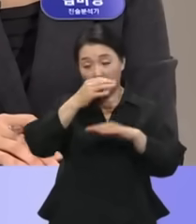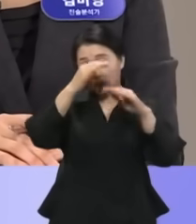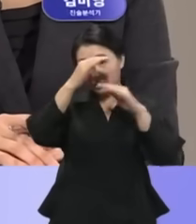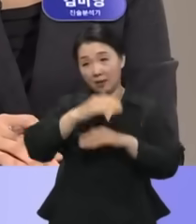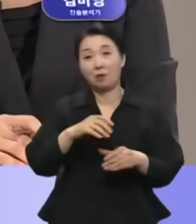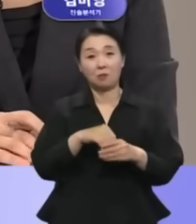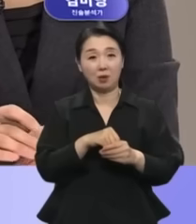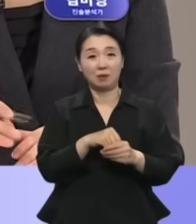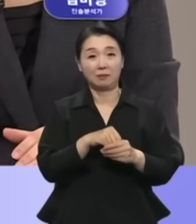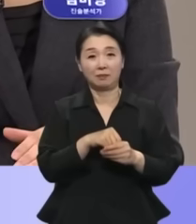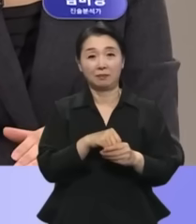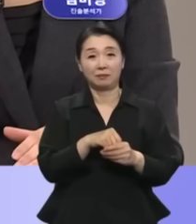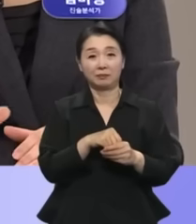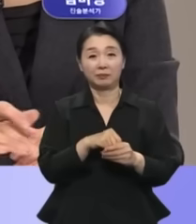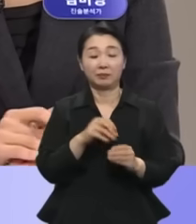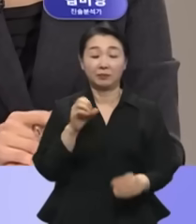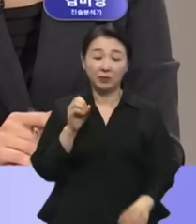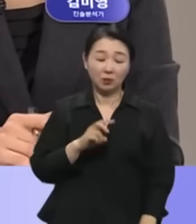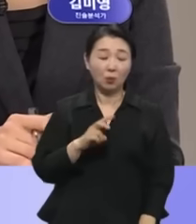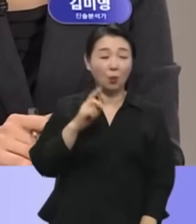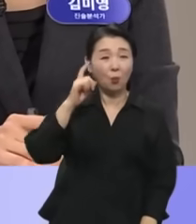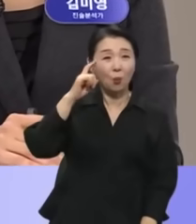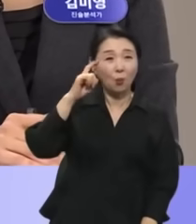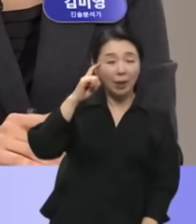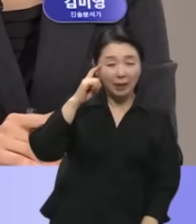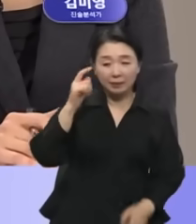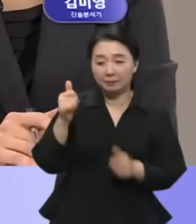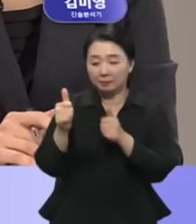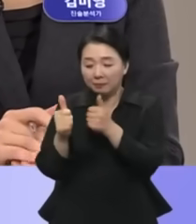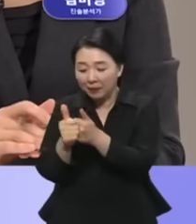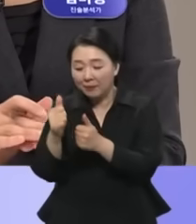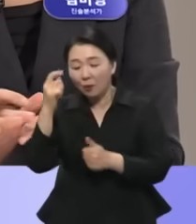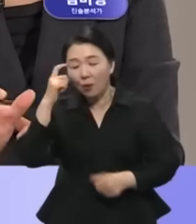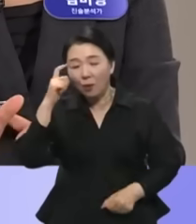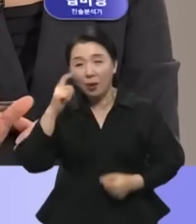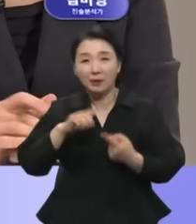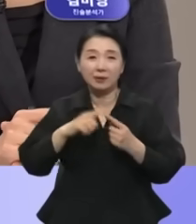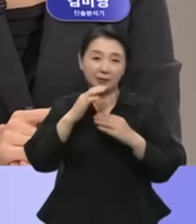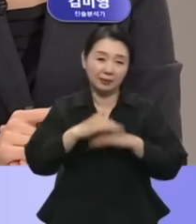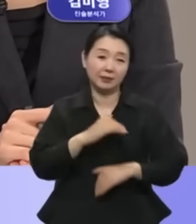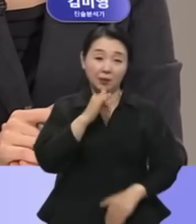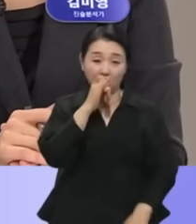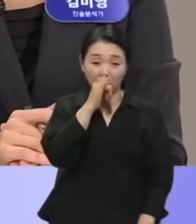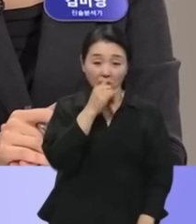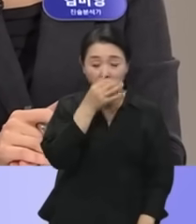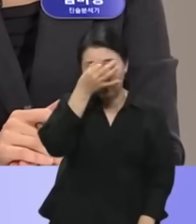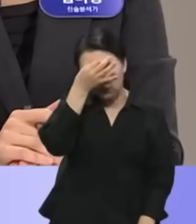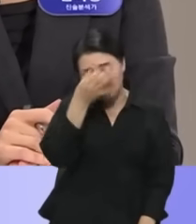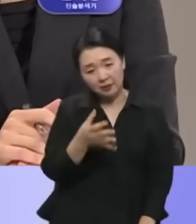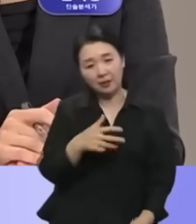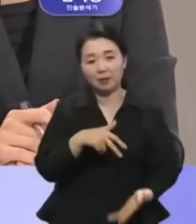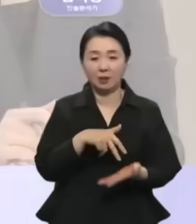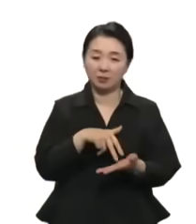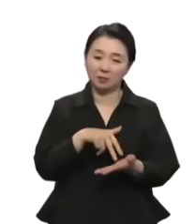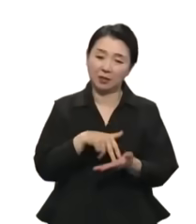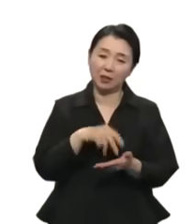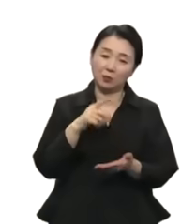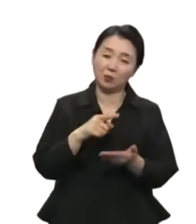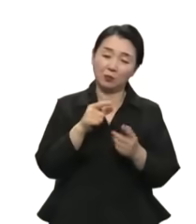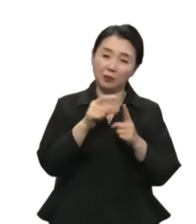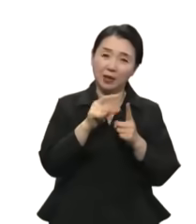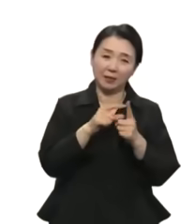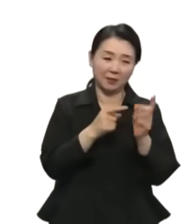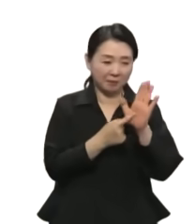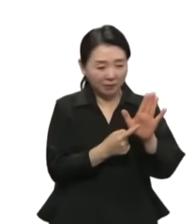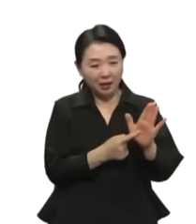담고 있고 그 해명 해명과 관련된 내용을 담고 있습니다 그래서 그런데 조금 사과라고 보기에는 좀 표현이 좀